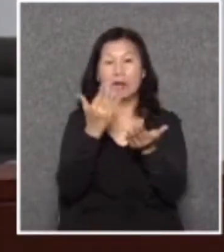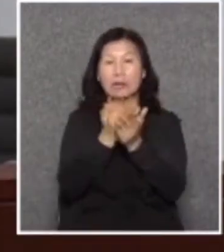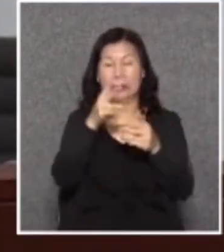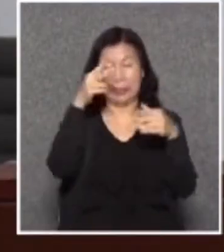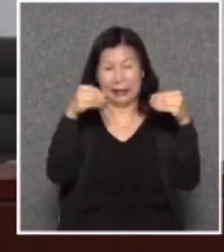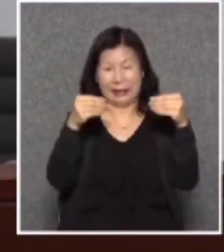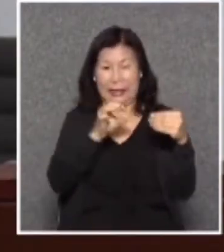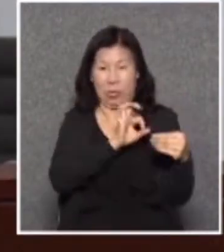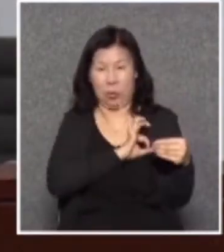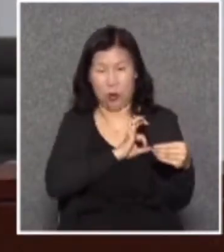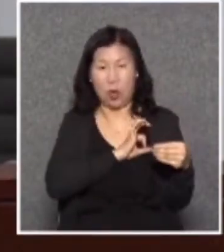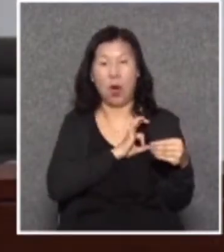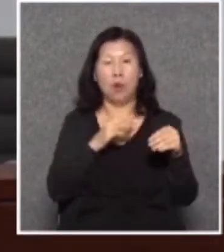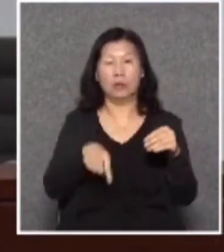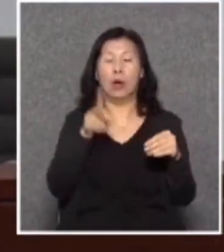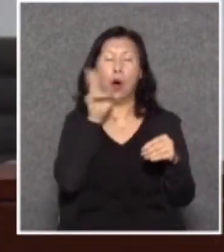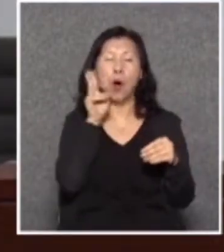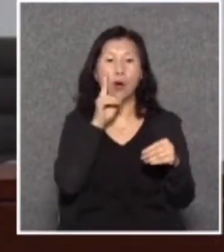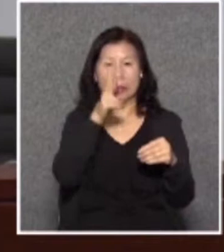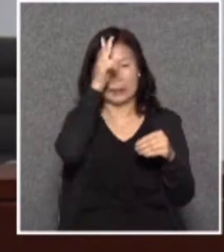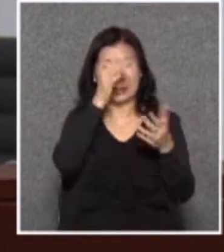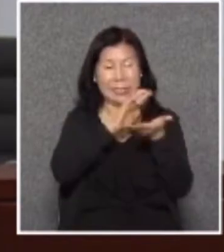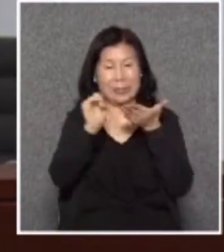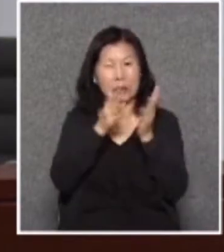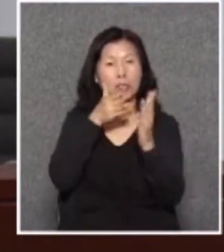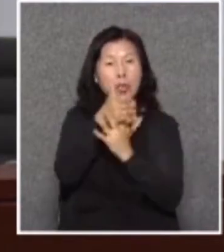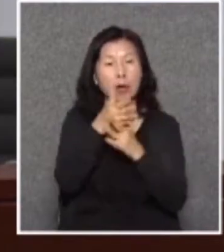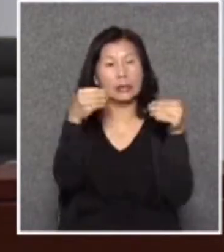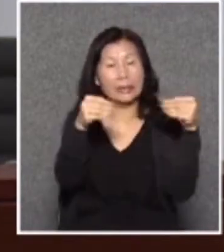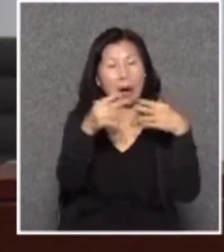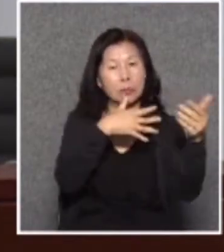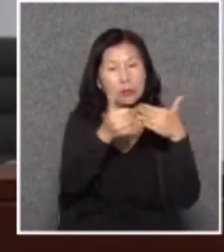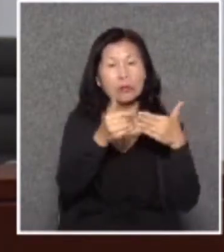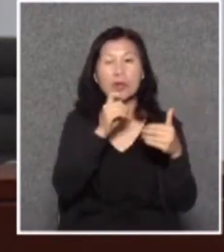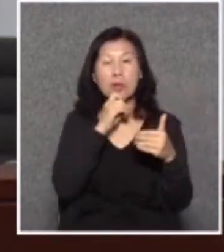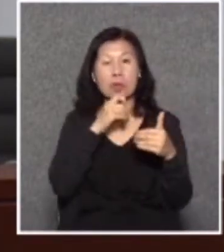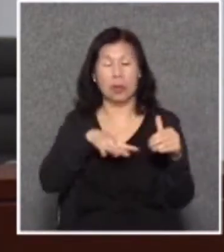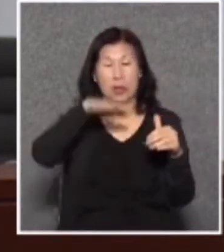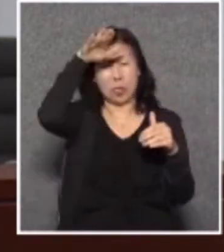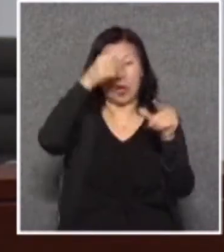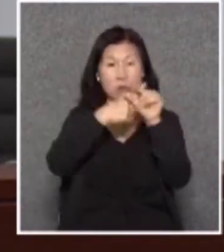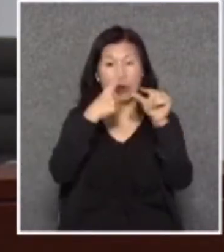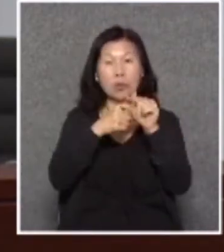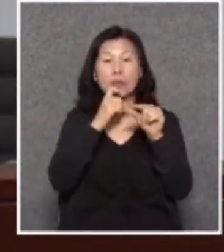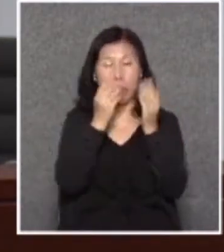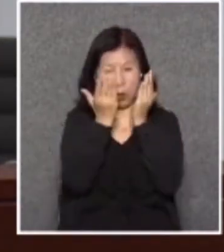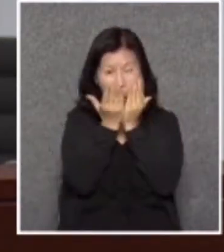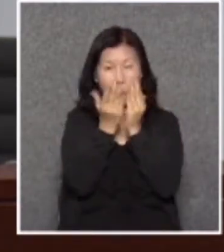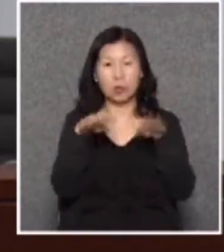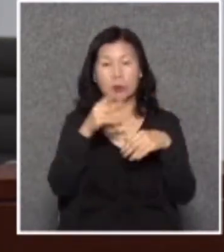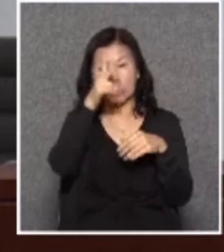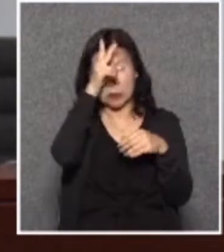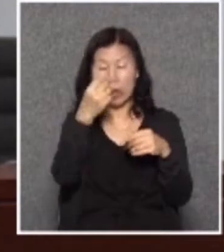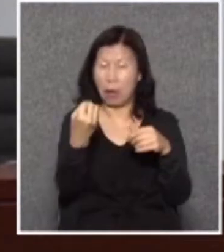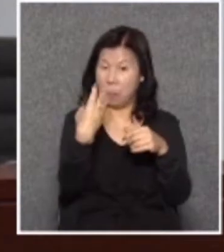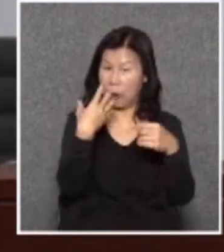體認為此舉等同政治干預教育事務。關於各高中科目的課程，政府可